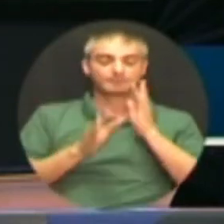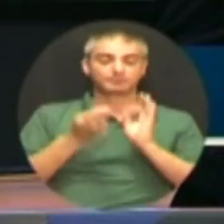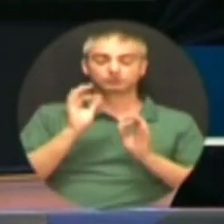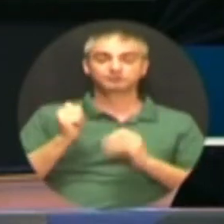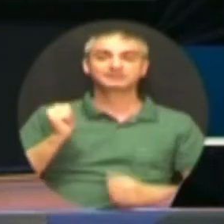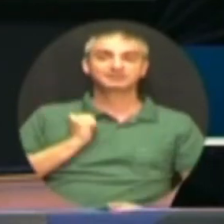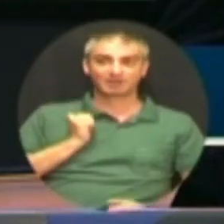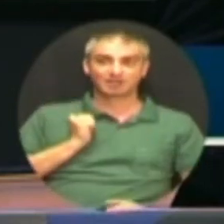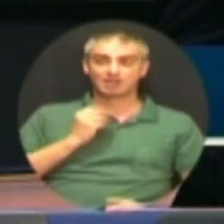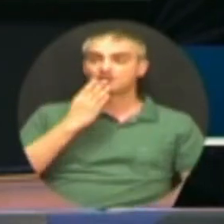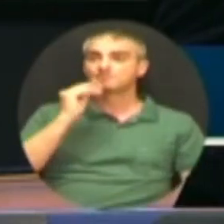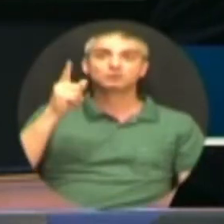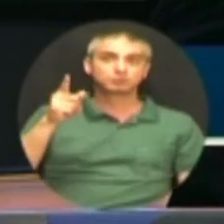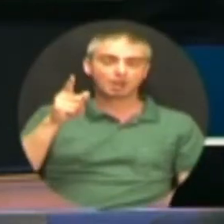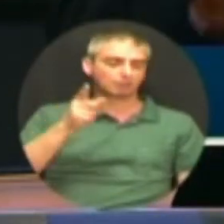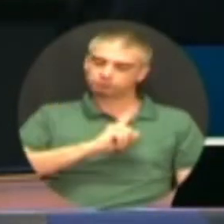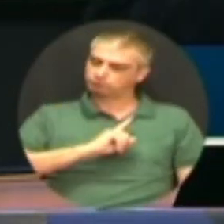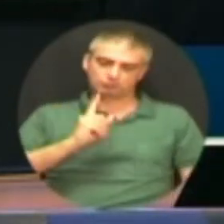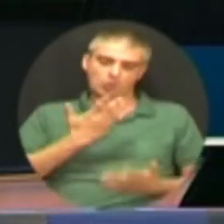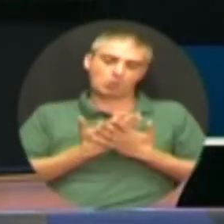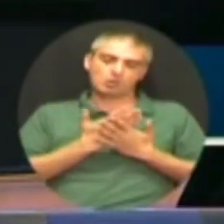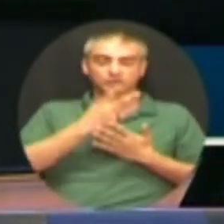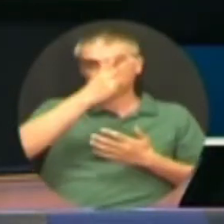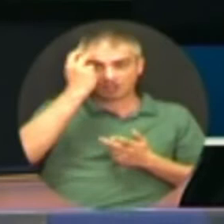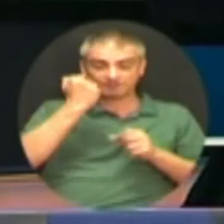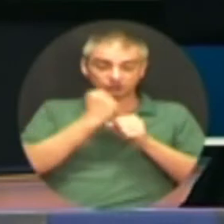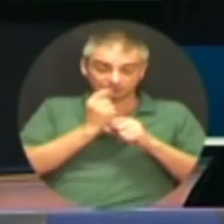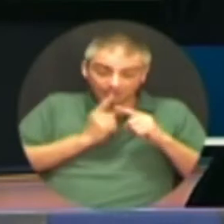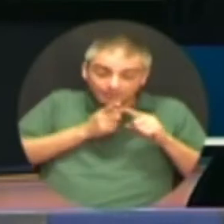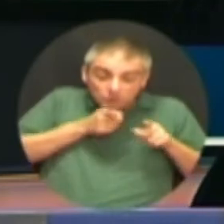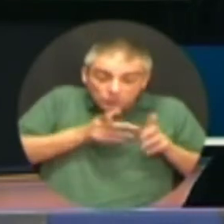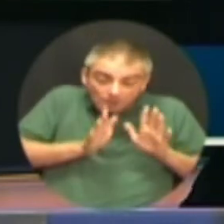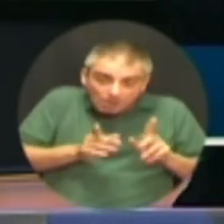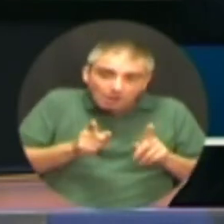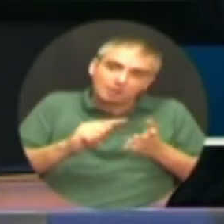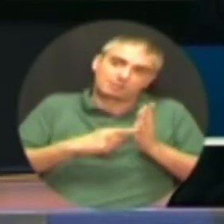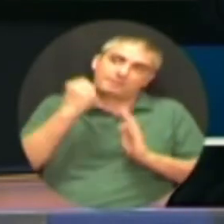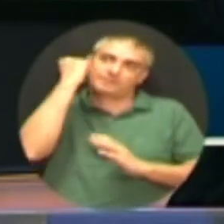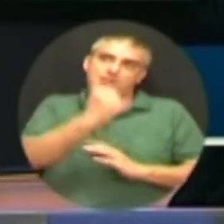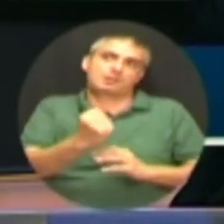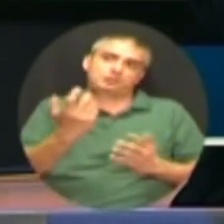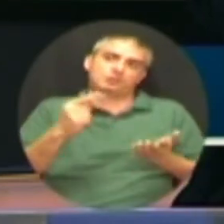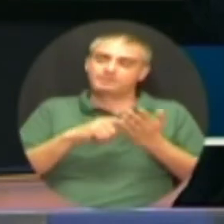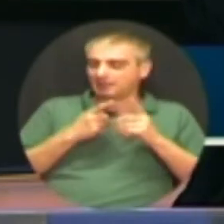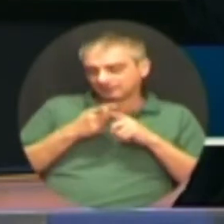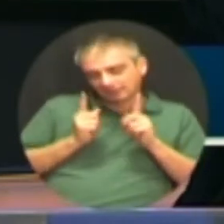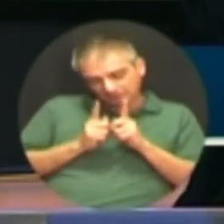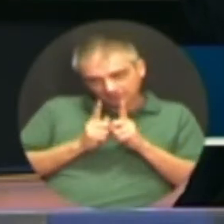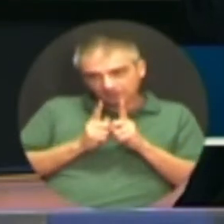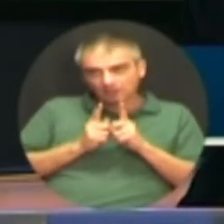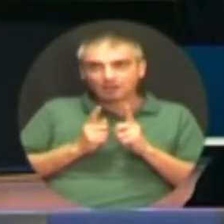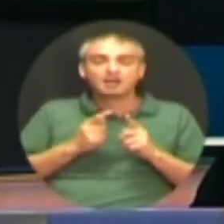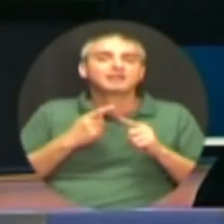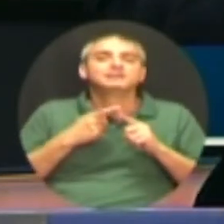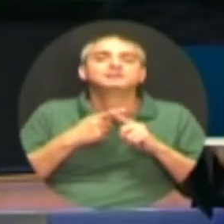המשפט הצבאי ביהודה, שלא הוכח שהערבי שעשה בדיוק ככה, התכוון לרצוח. כי הסכין גם הייתה קטנה.